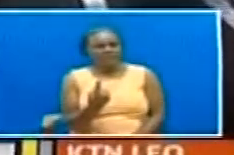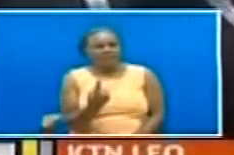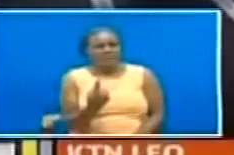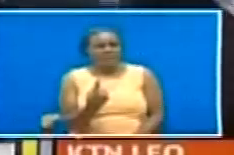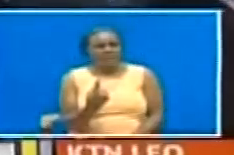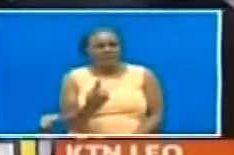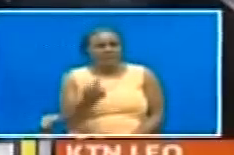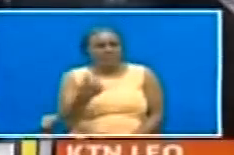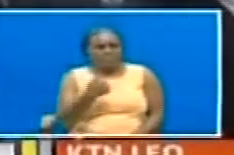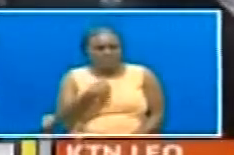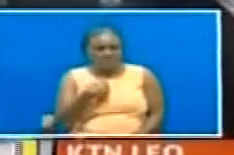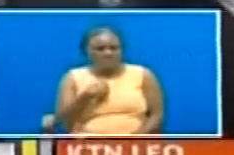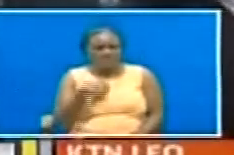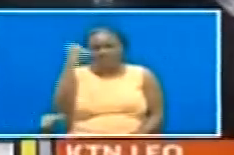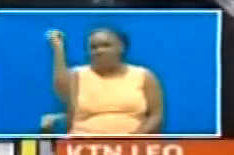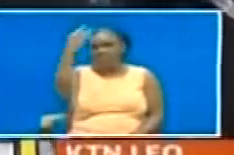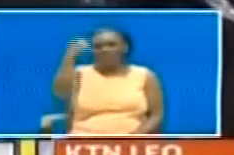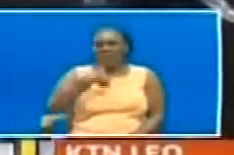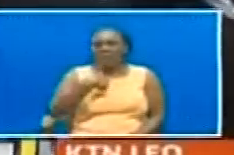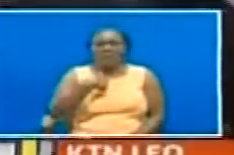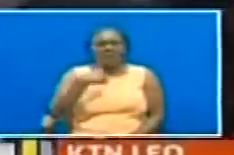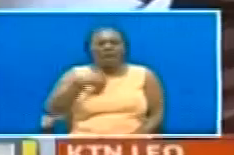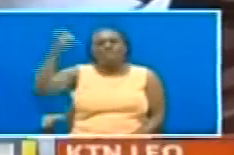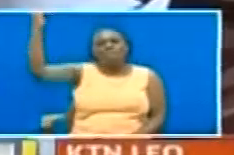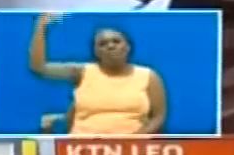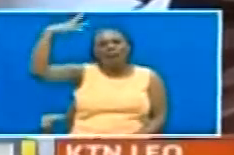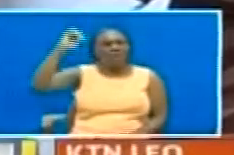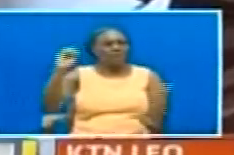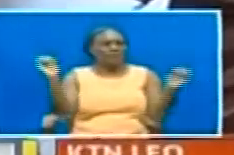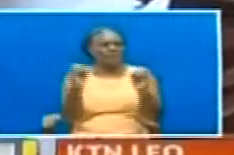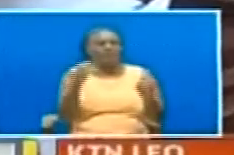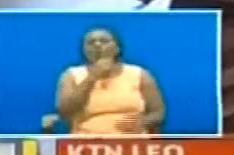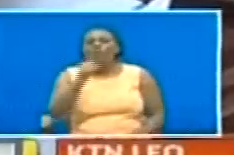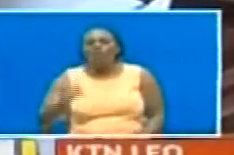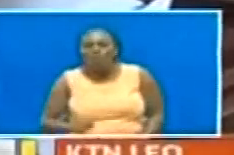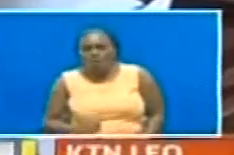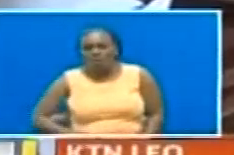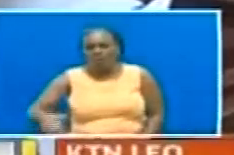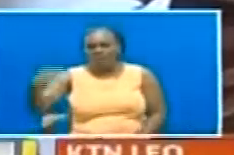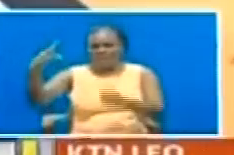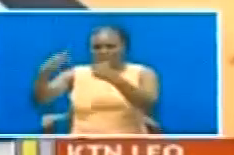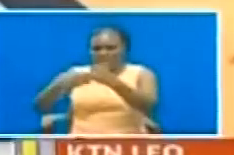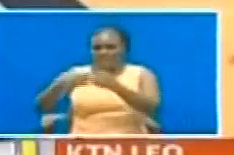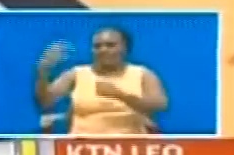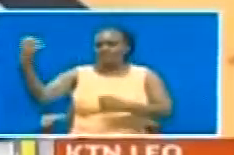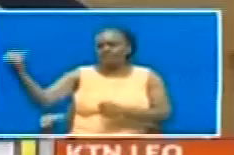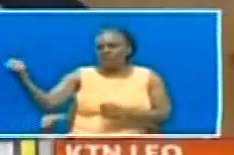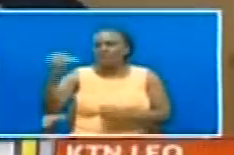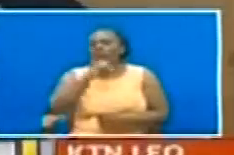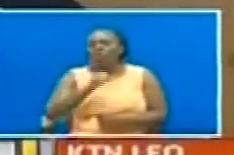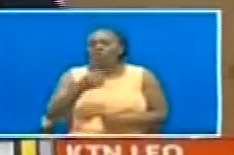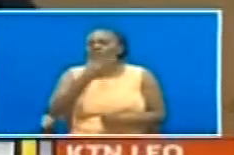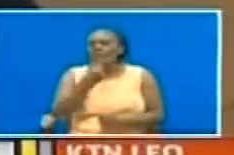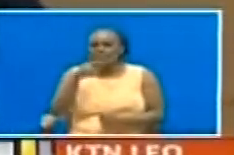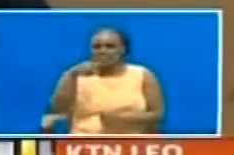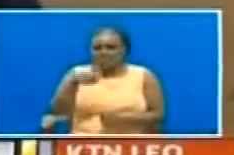ninafanya pale lakini haiwezi kufanya kwa sababu nimenyang'anywa moto. Akiwa na umri wa miaka 85, mzee Enock